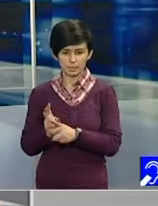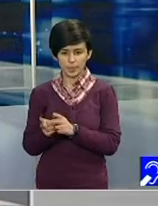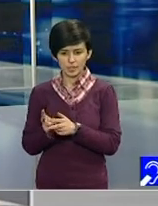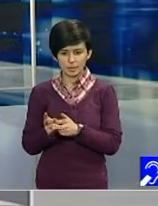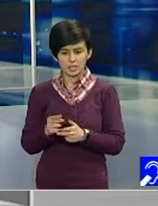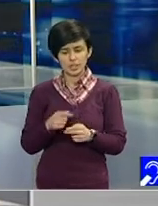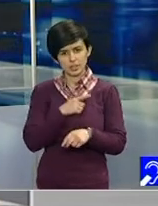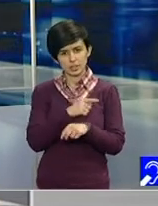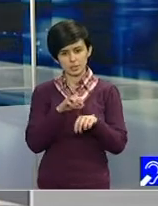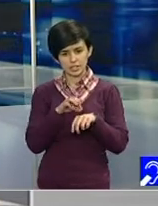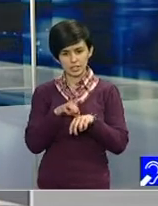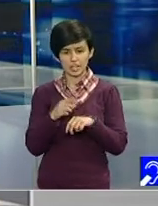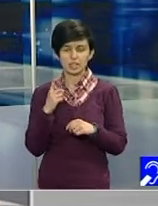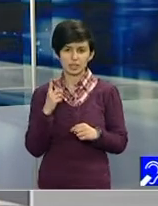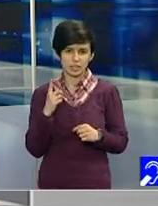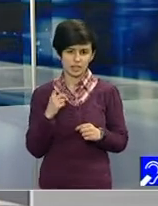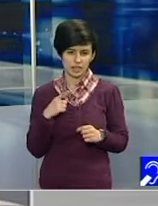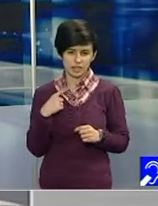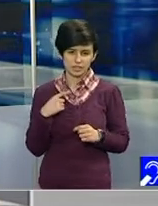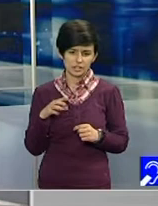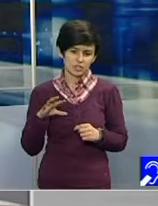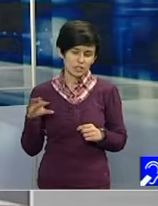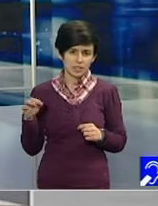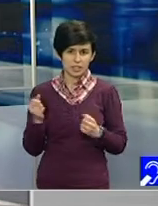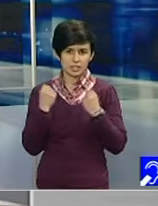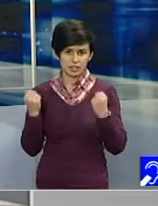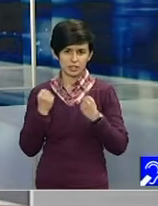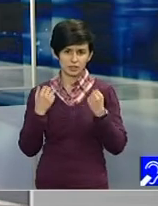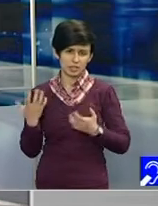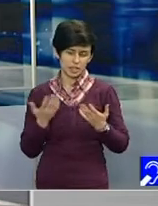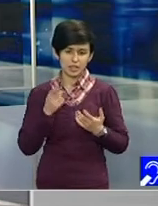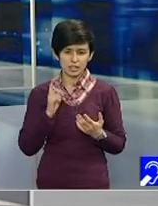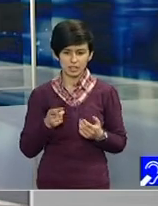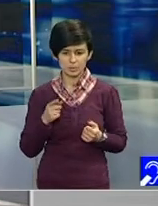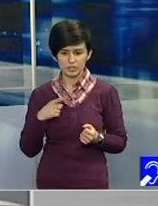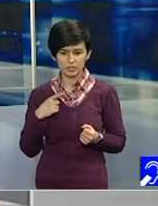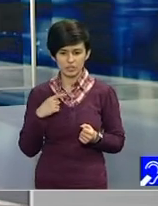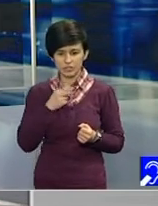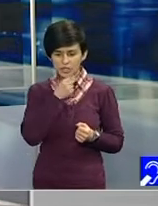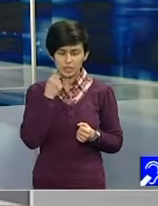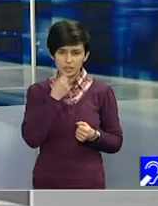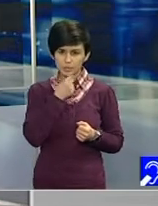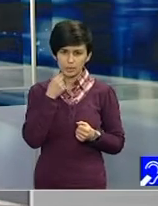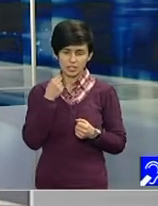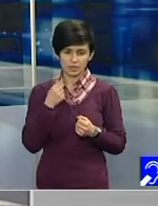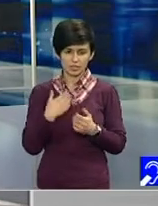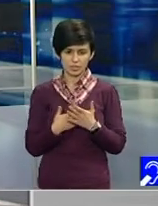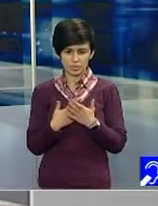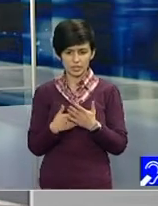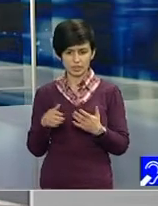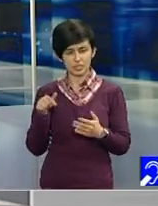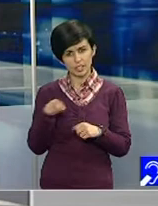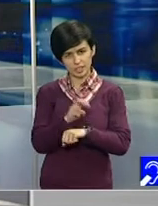este supus, dar sunt și o grămadă de alte acțiuni la care el ar trebui sau ar fi foarte benefic pentru el sau pentru ea